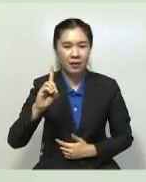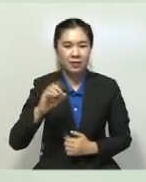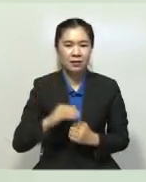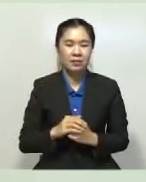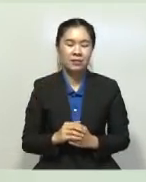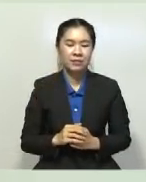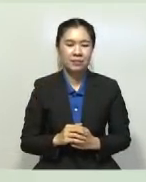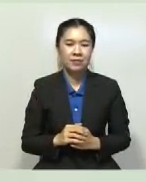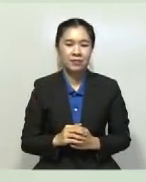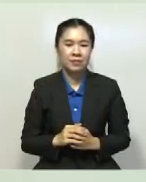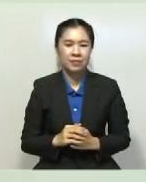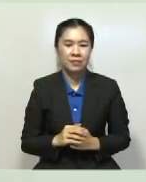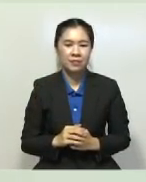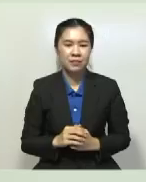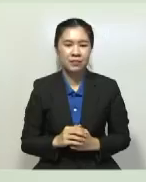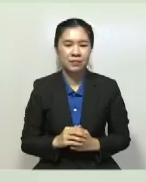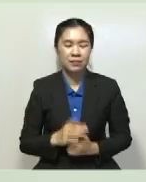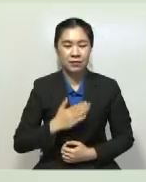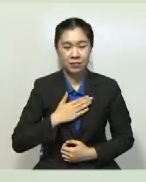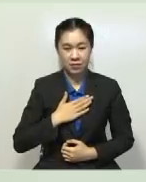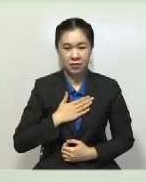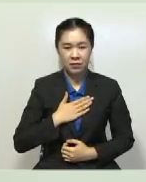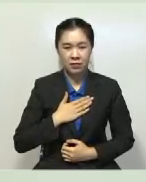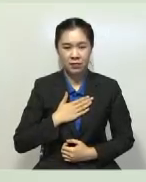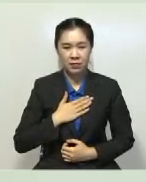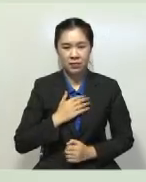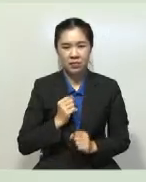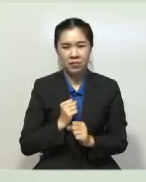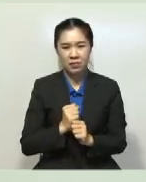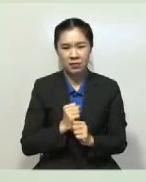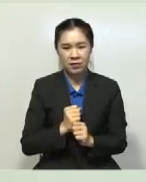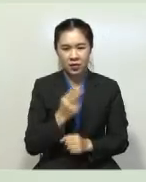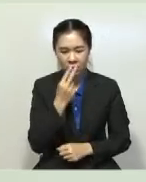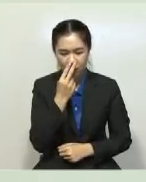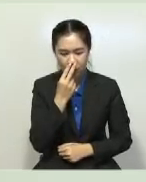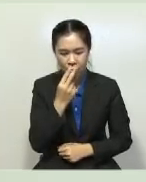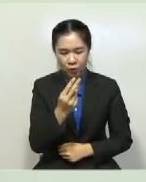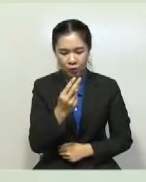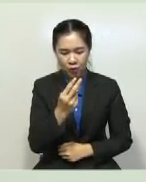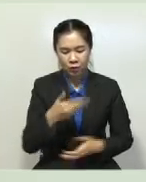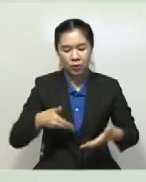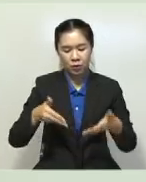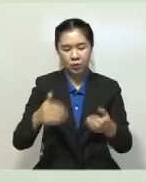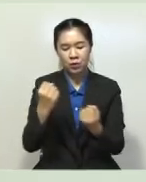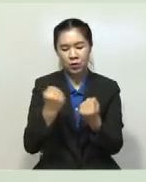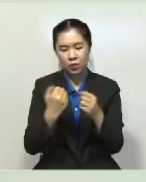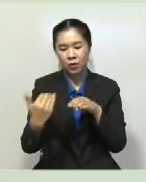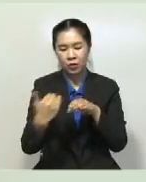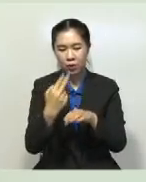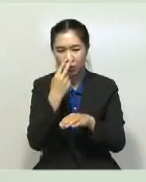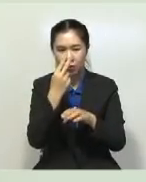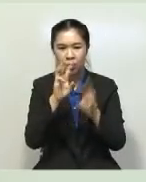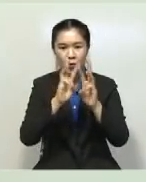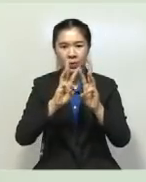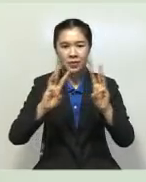ทางลอดบันไดอีกครับเราสามารถติดต่อดูเส้นทางได้จากเว็บไซต์กรม